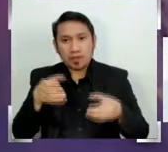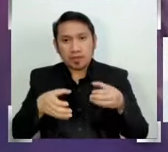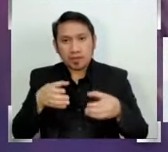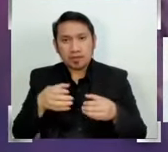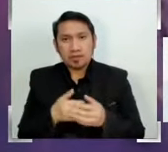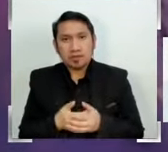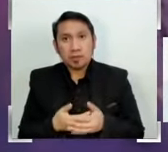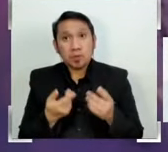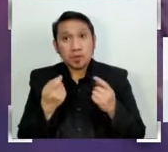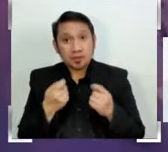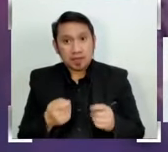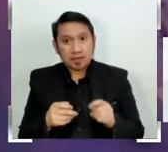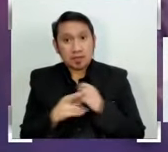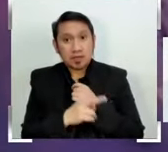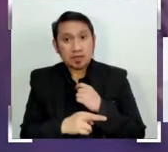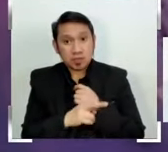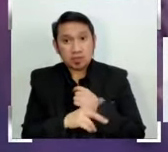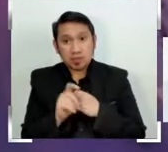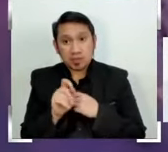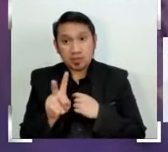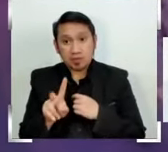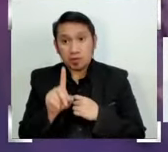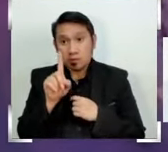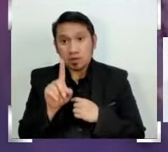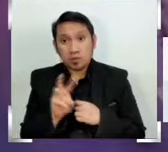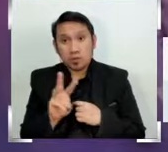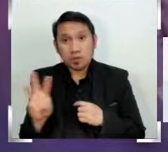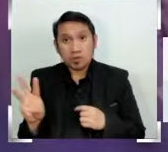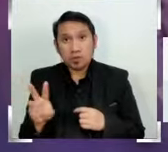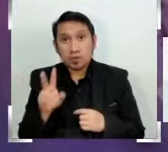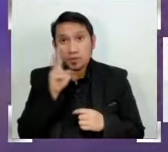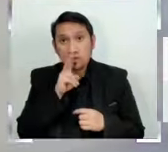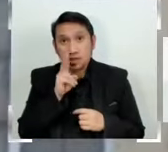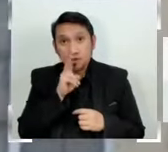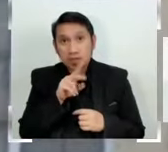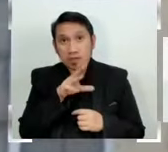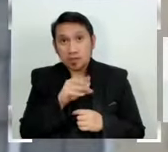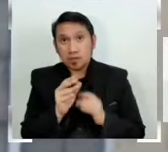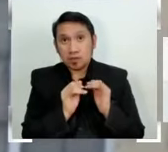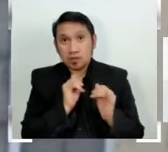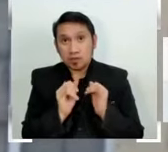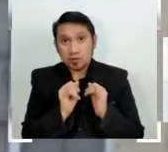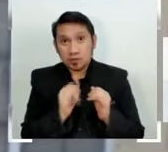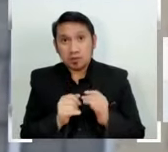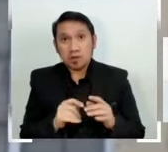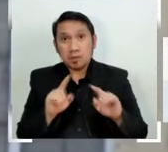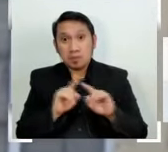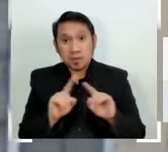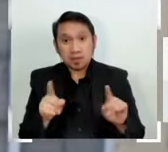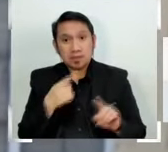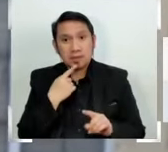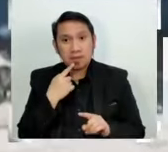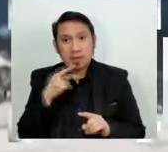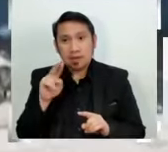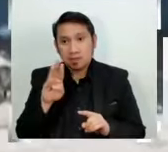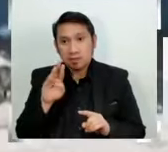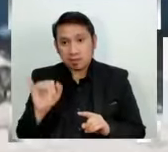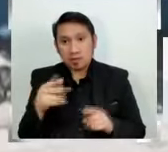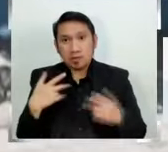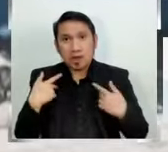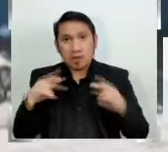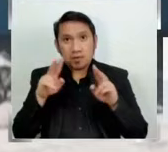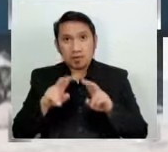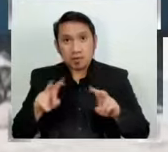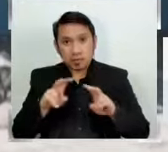GMA Regional CV 1 Western Visayas na makuha ang panid ng waiter at ng agent. Pero ayon sa NBI, mag-iimbestiga na ang